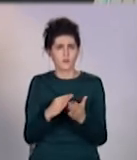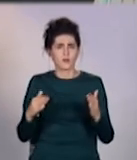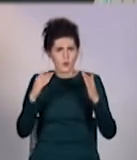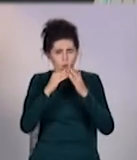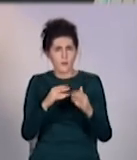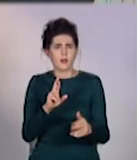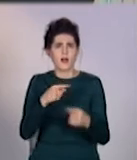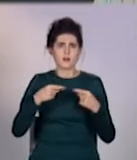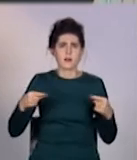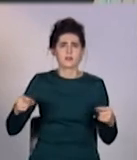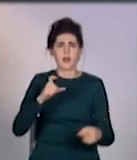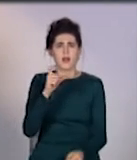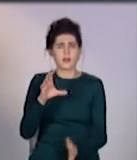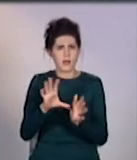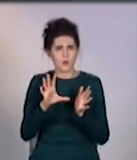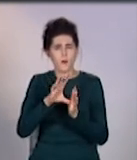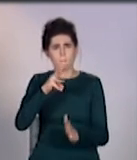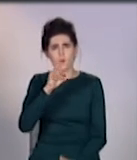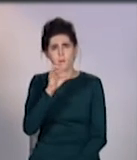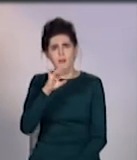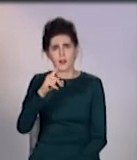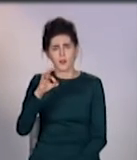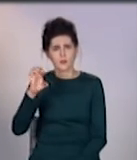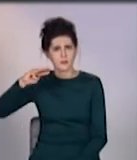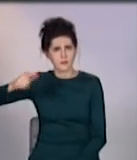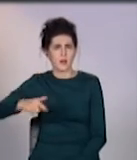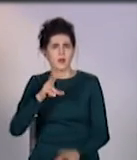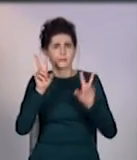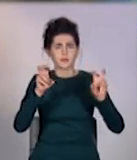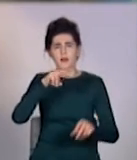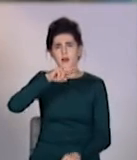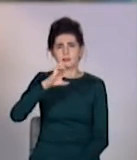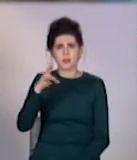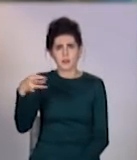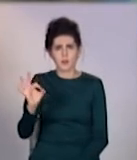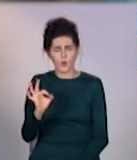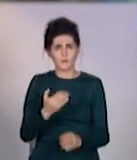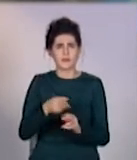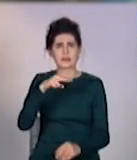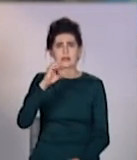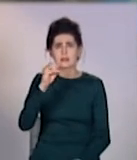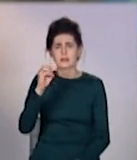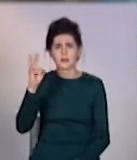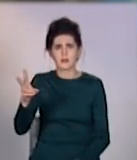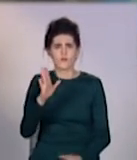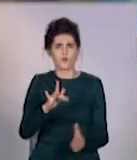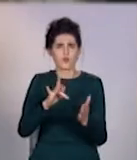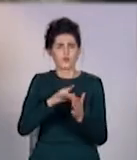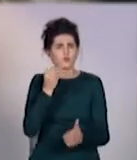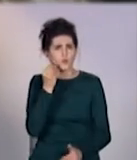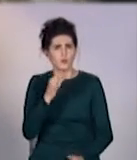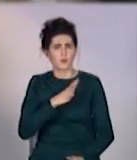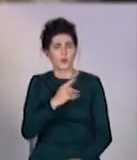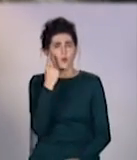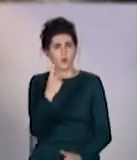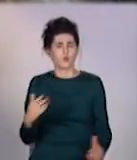енергоефективності та електромобільності «Ясно» та оператор системи розподілу ДТЕК Донецької електромережі в Слов'янську були під